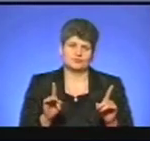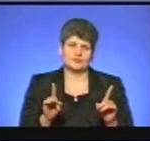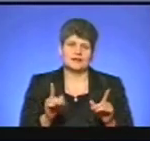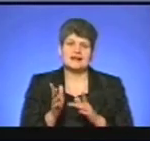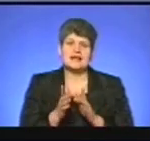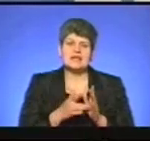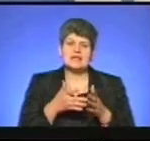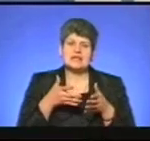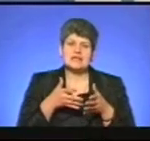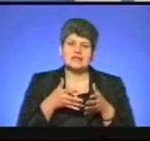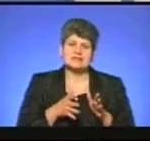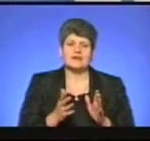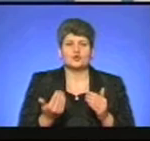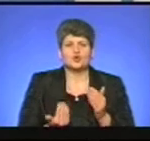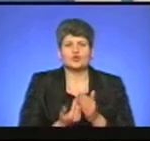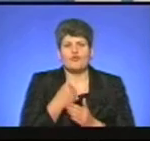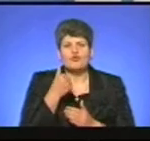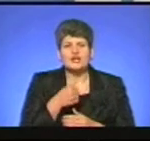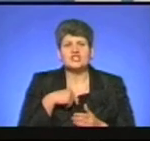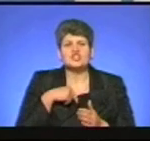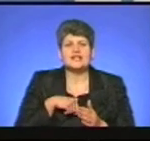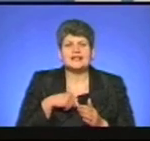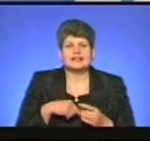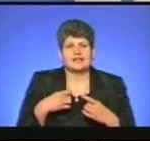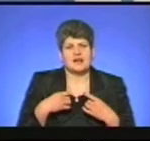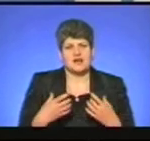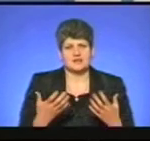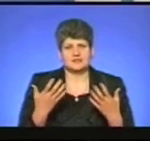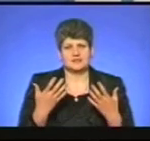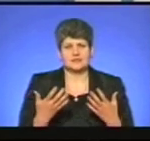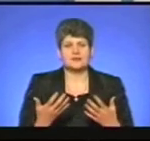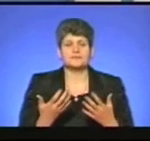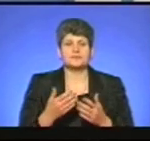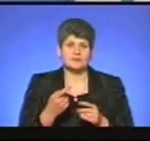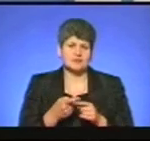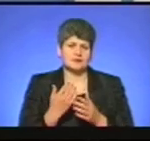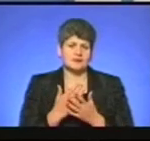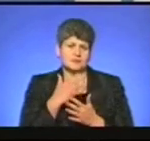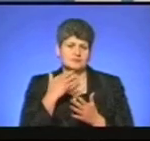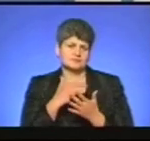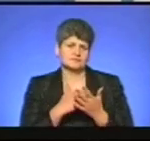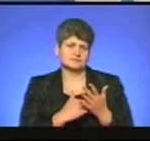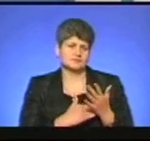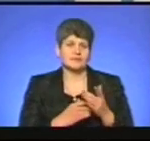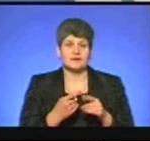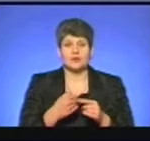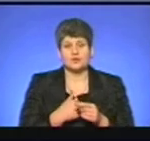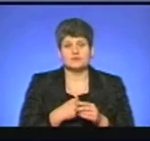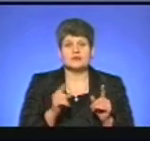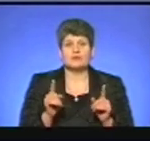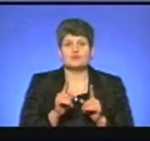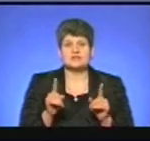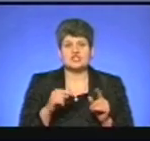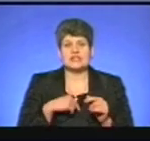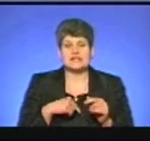різдвяно-новорічний настрій. У нас велика кількість зараз репертуару якраз новорічного різдвяного, і ми хотіли би, щоб ця от